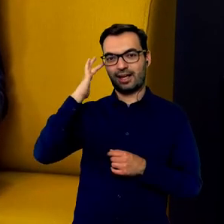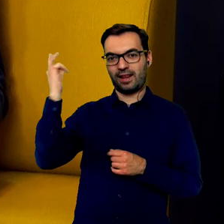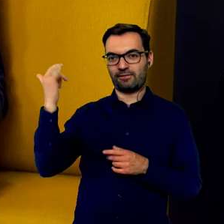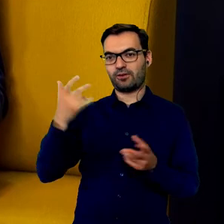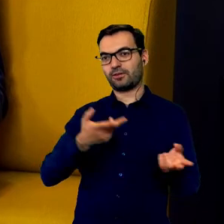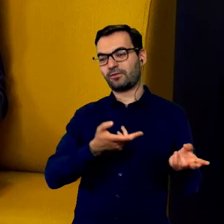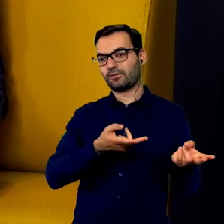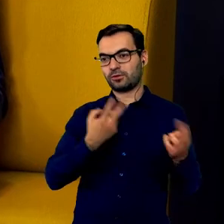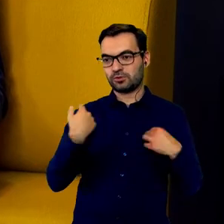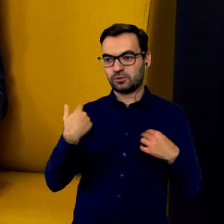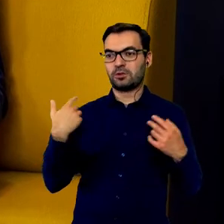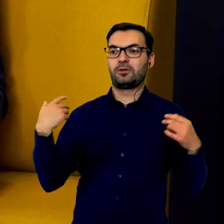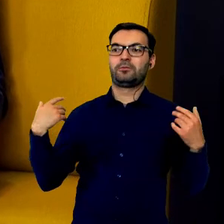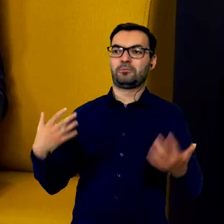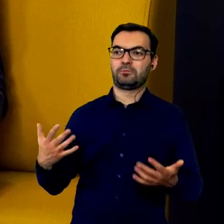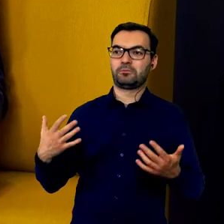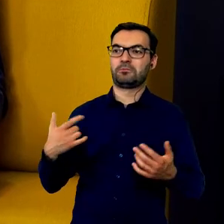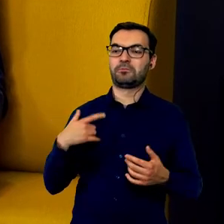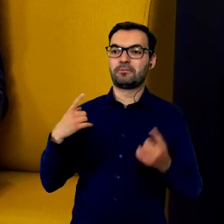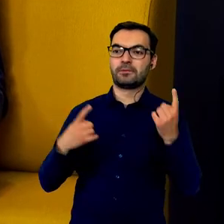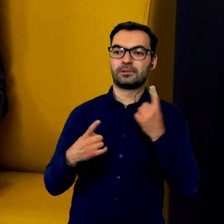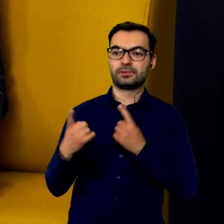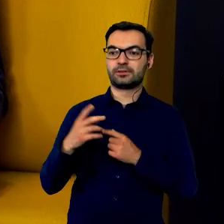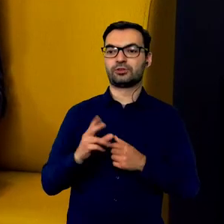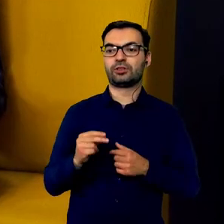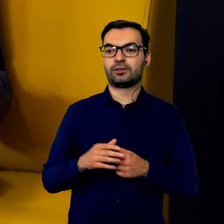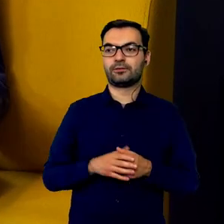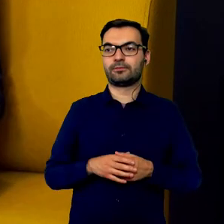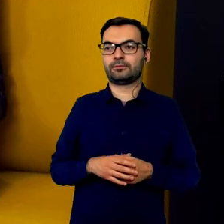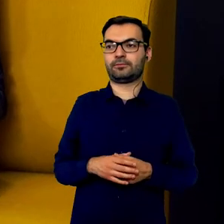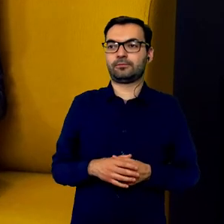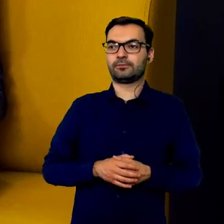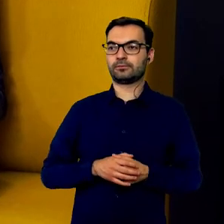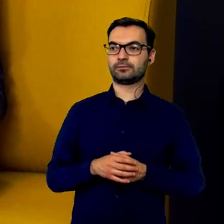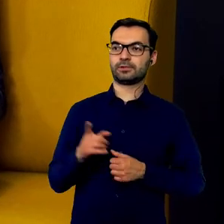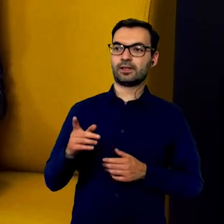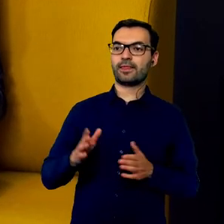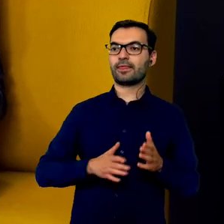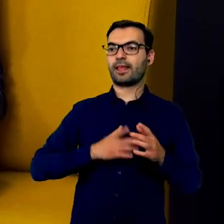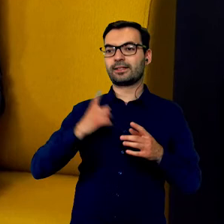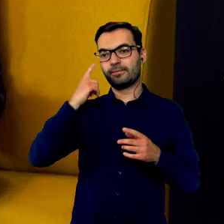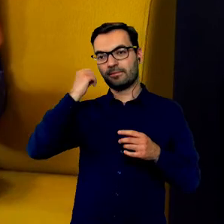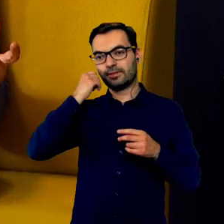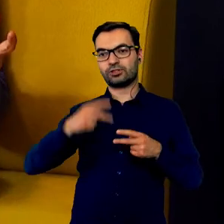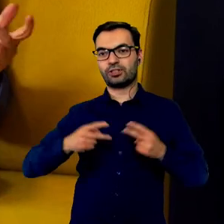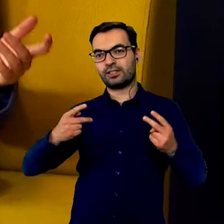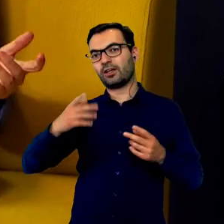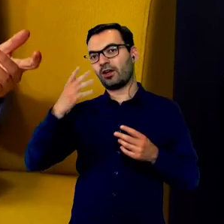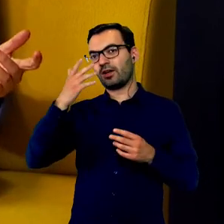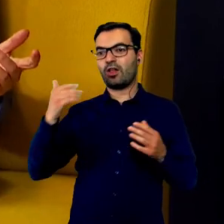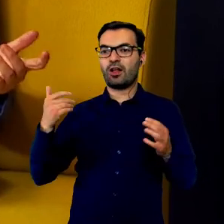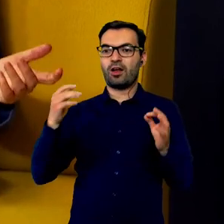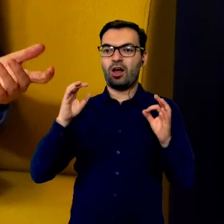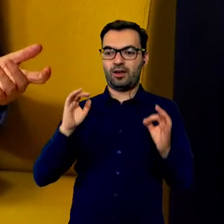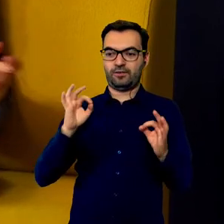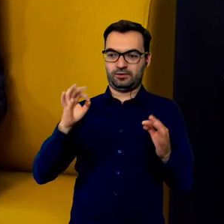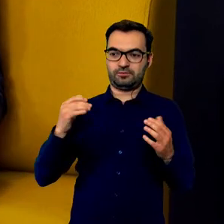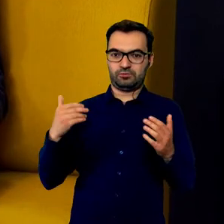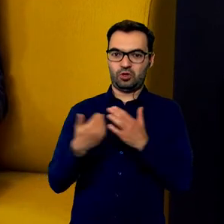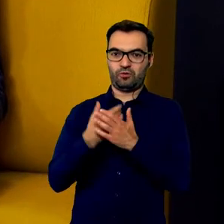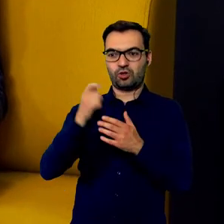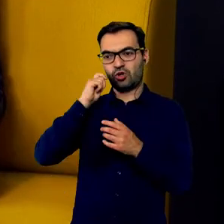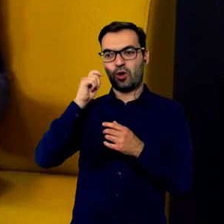wróciła. I wydaje mi się, że to jest kolejny dziennik, taki obraz kobiety współczesnej,